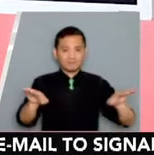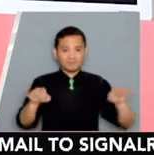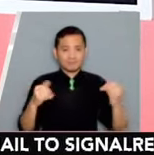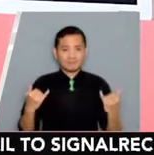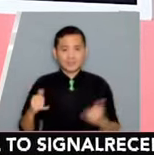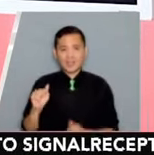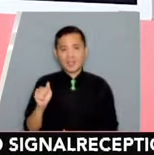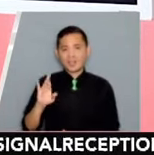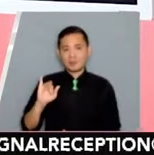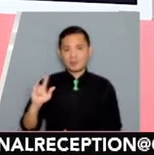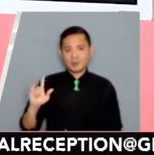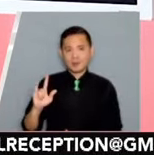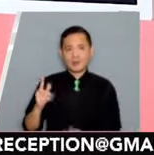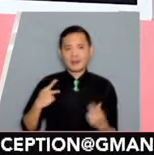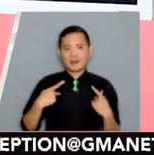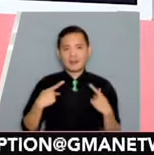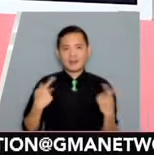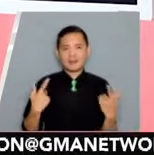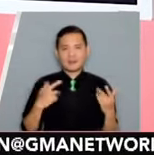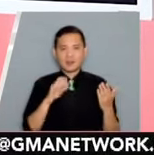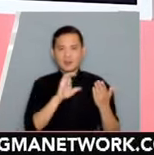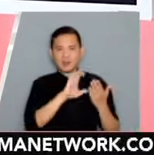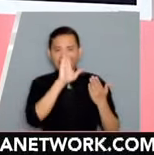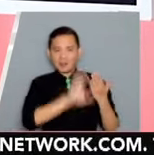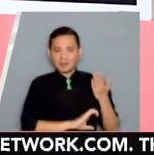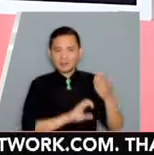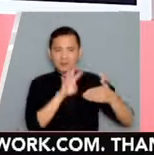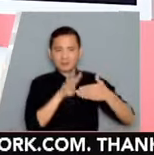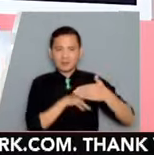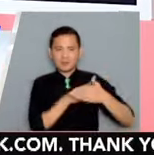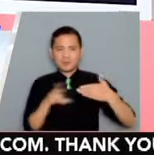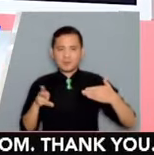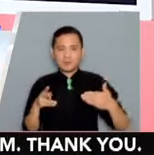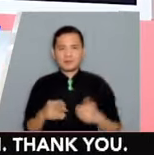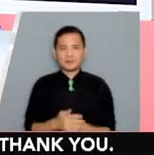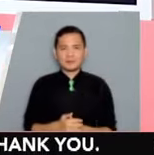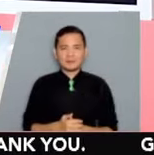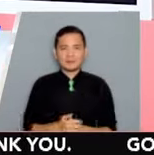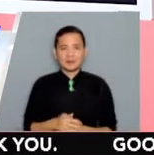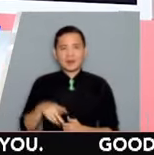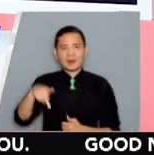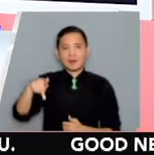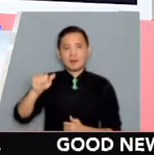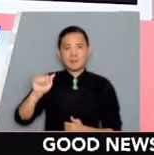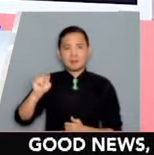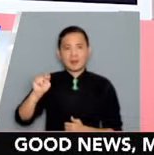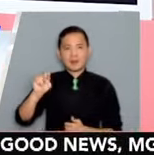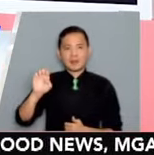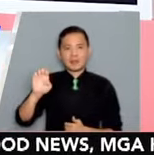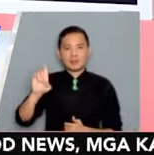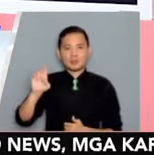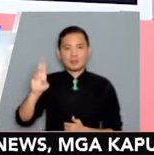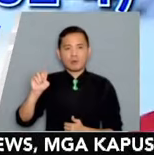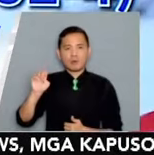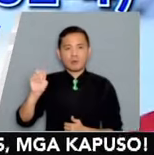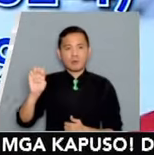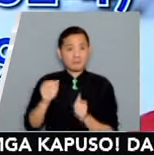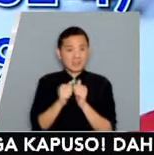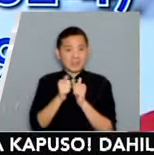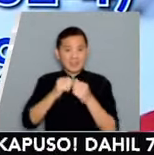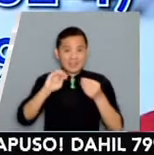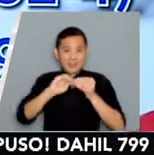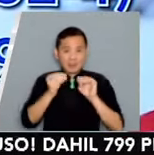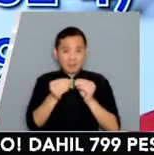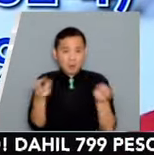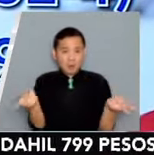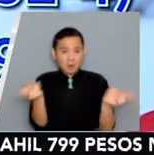10 palindrome days. Yan po yung babaliktarin mo man ang mga numero, walang magbabago. Mapapansin po yan sa April 20